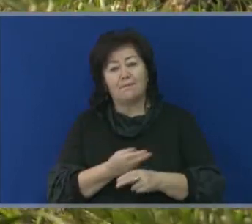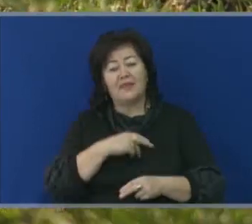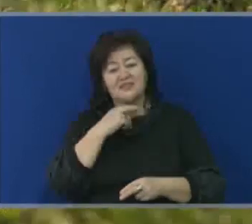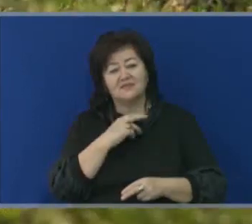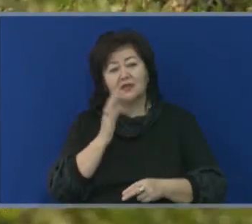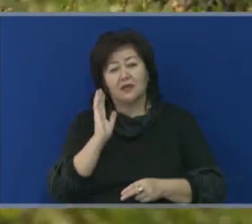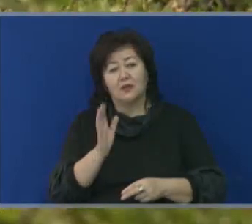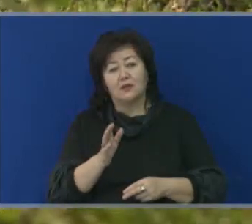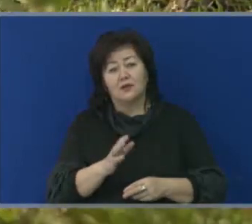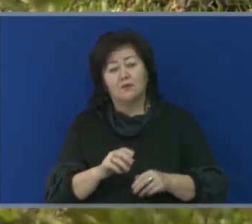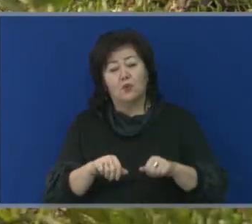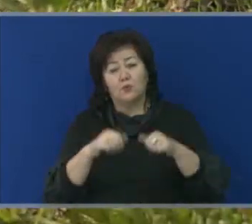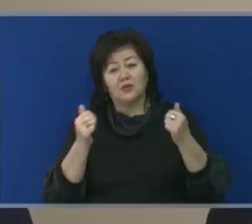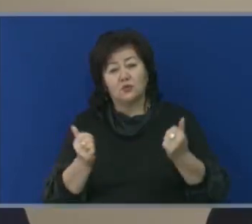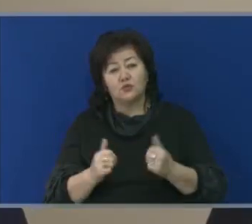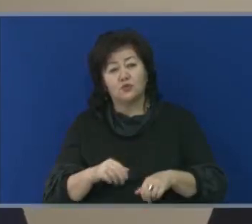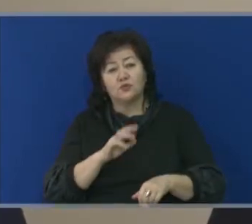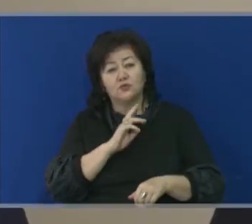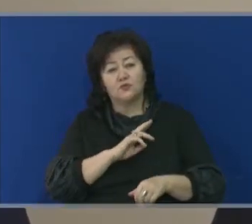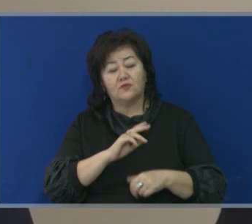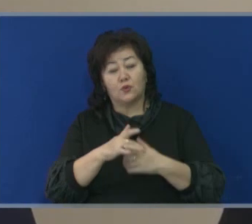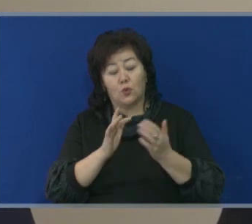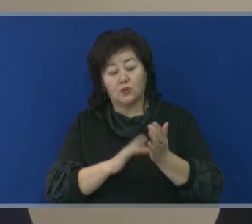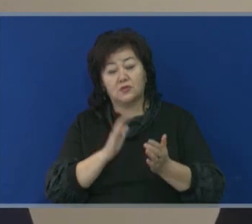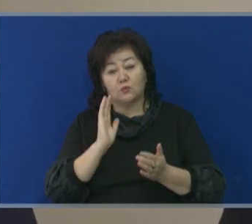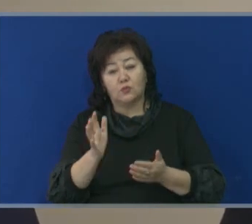по освещению и благоустройству города.